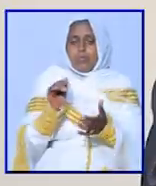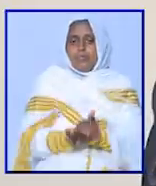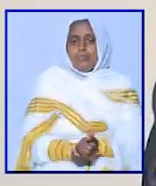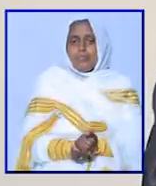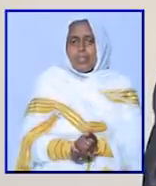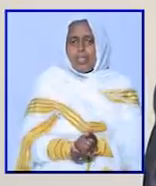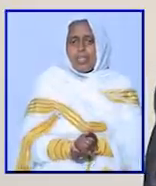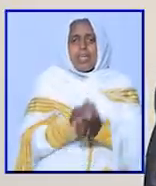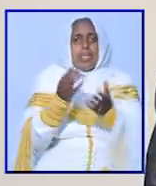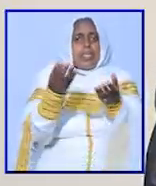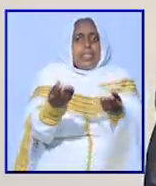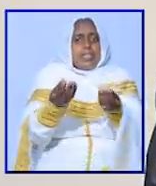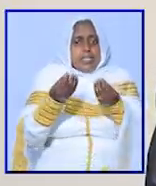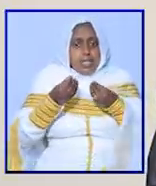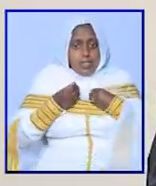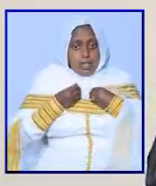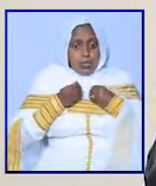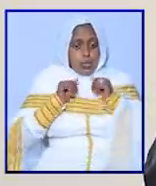በመቀጠልም